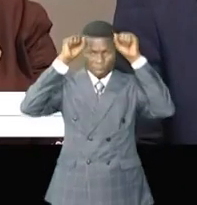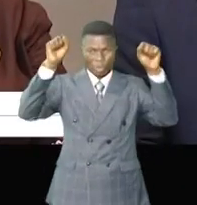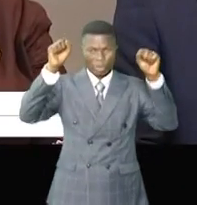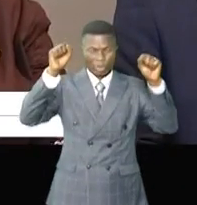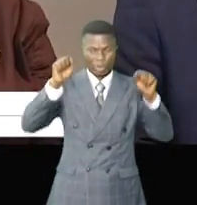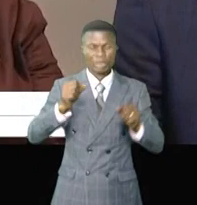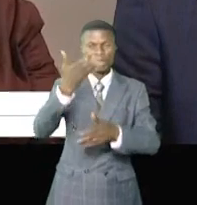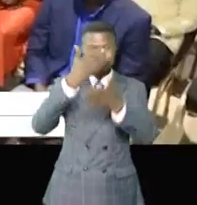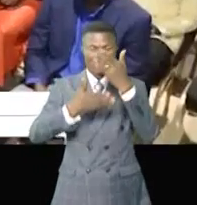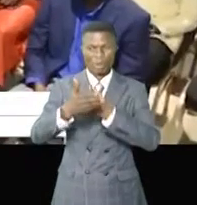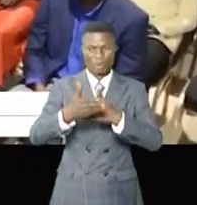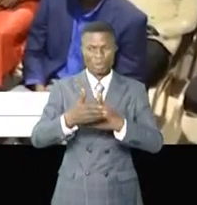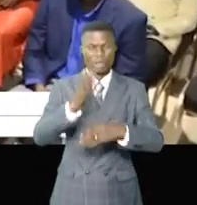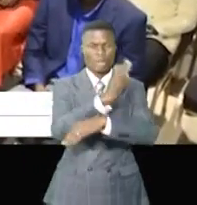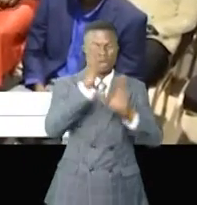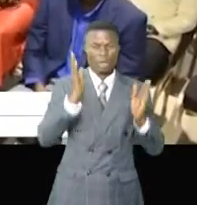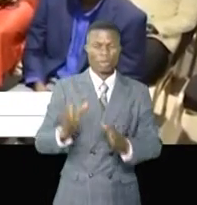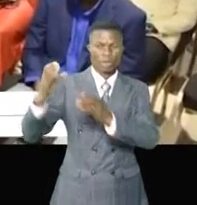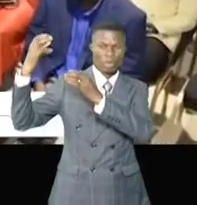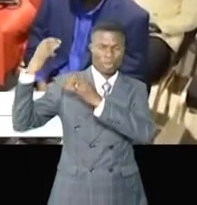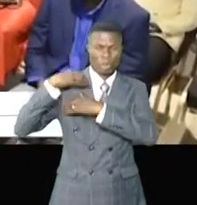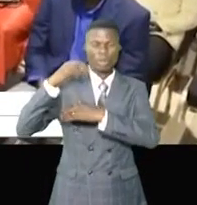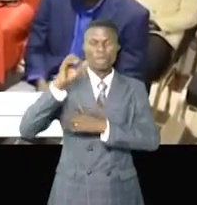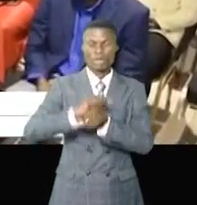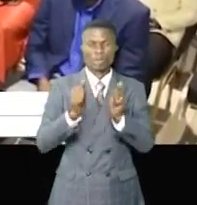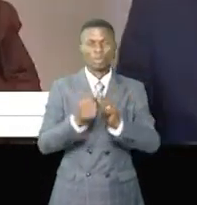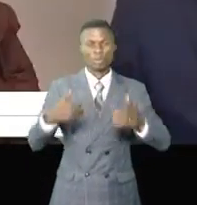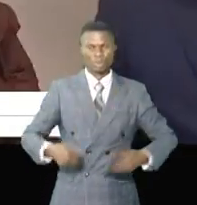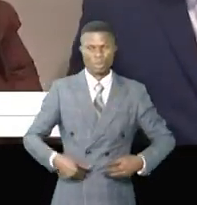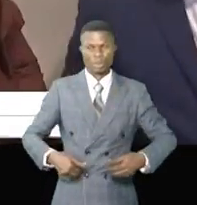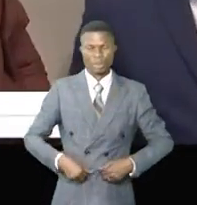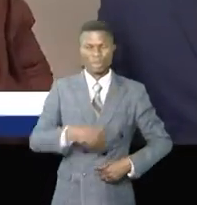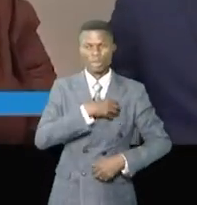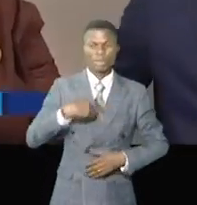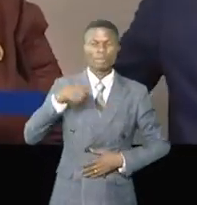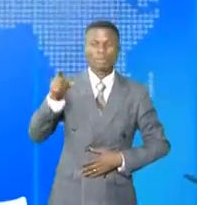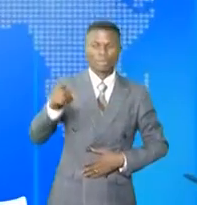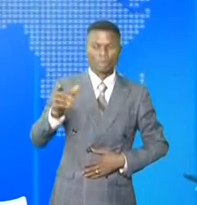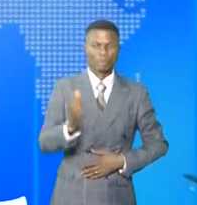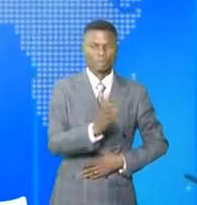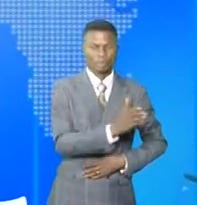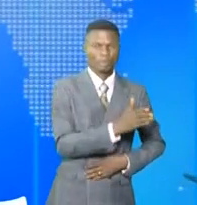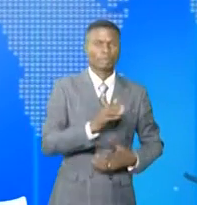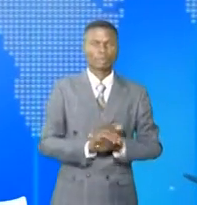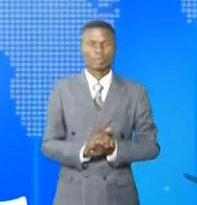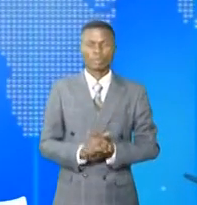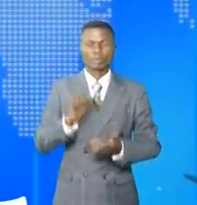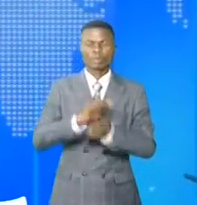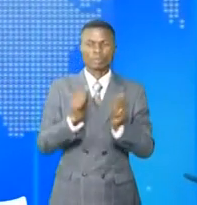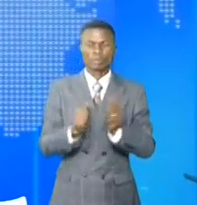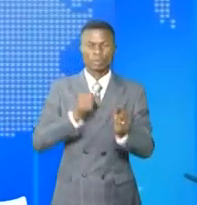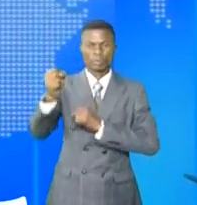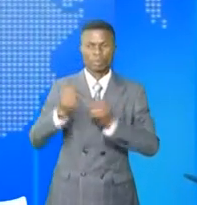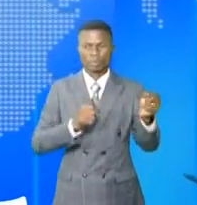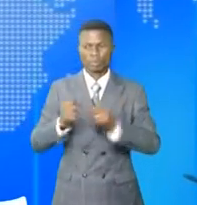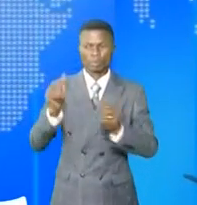été représenté par sa conseillère en charge des questions de jeunes, Chantal Yelomoulop. Dans le cadre de la lutte